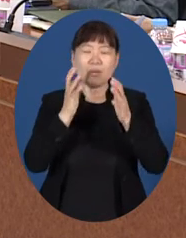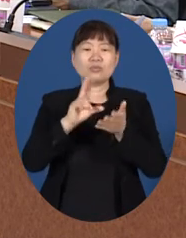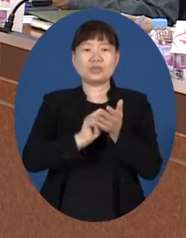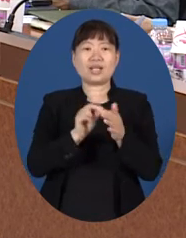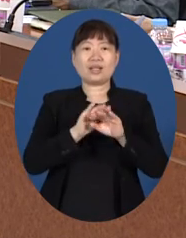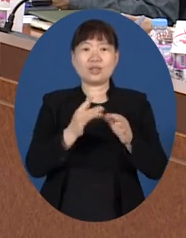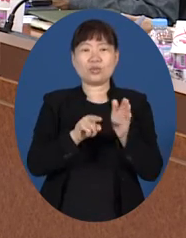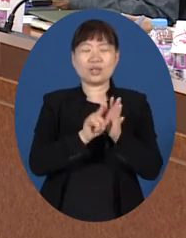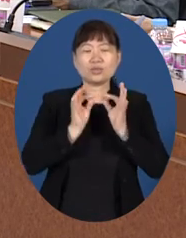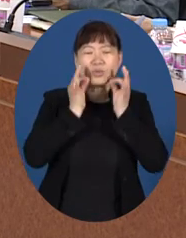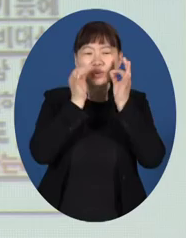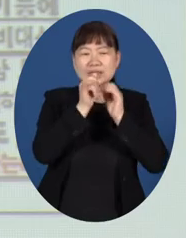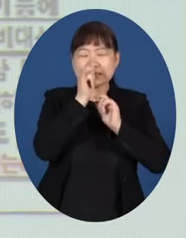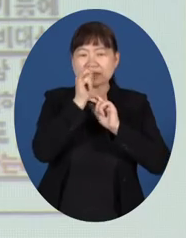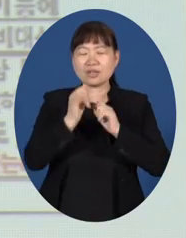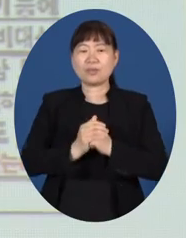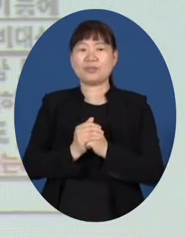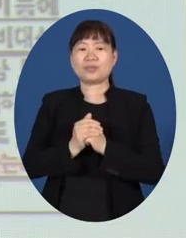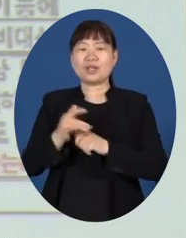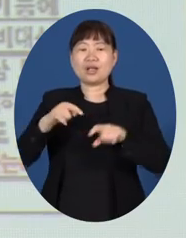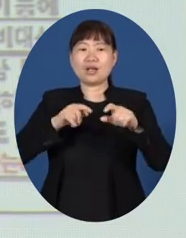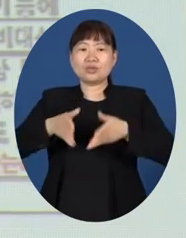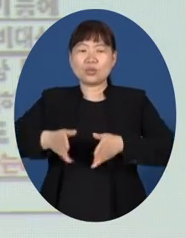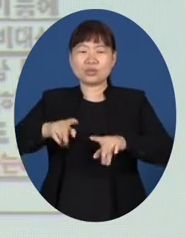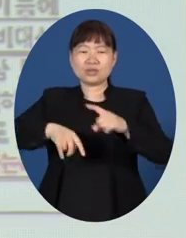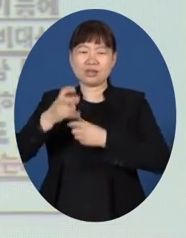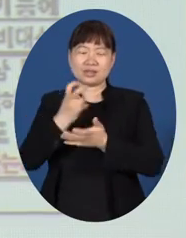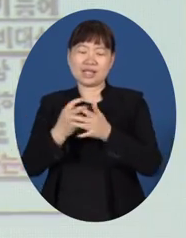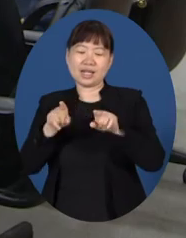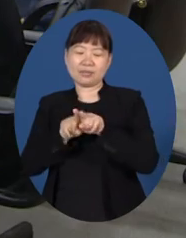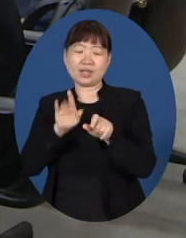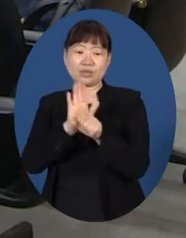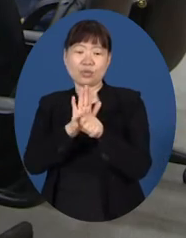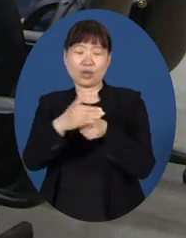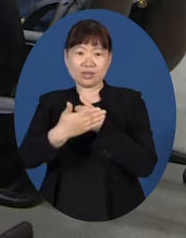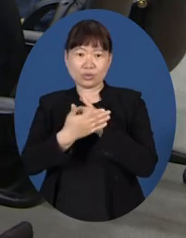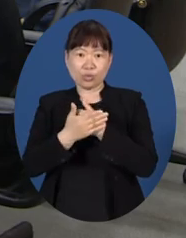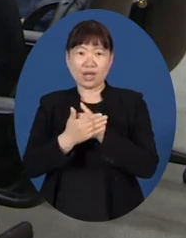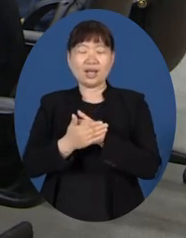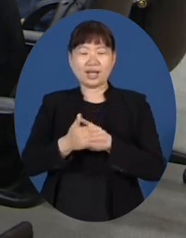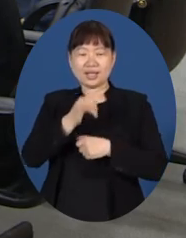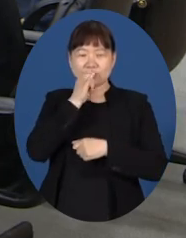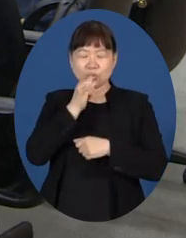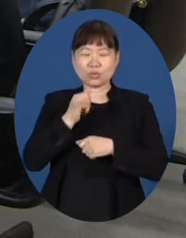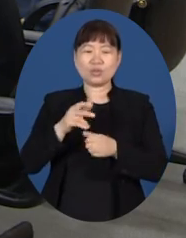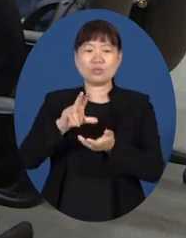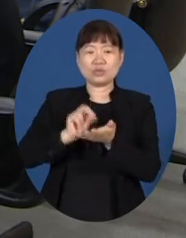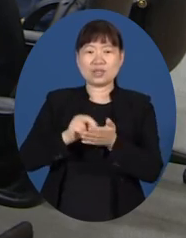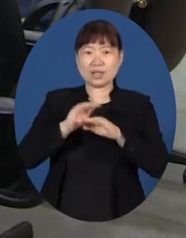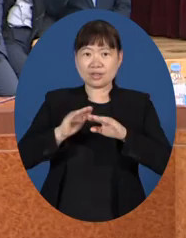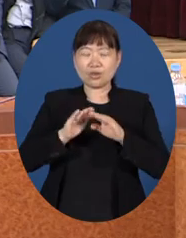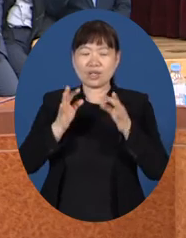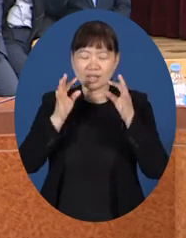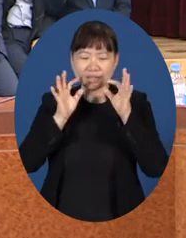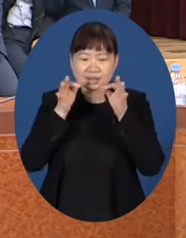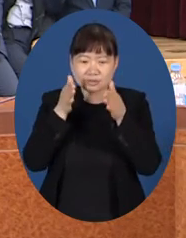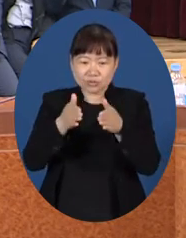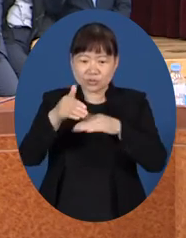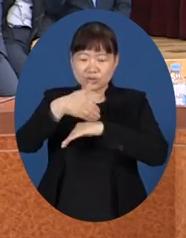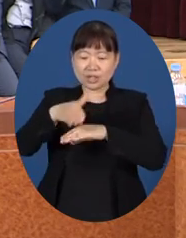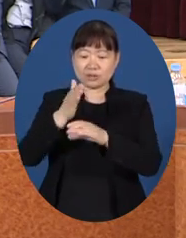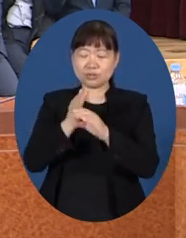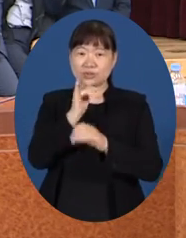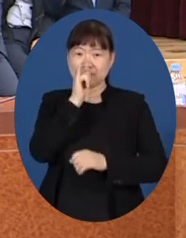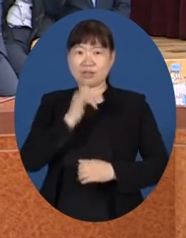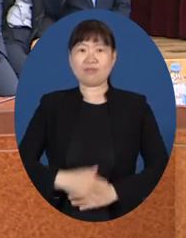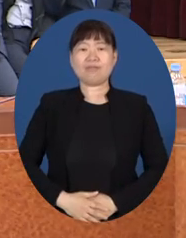앞으로 경기도는 도 시 군간 도로 정책 협업을 지속해서 추진하며 현안사항 해결해 힘쓸 방침입니다 경기